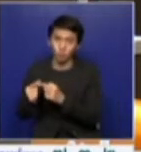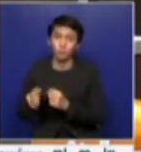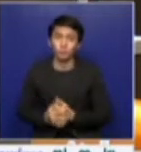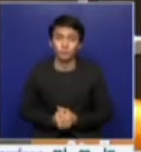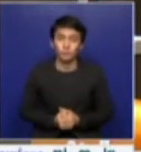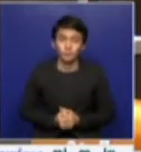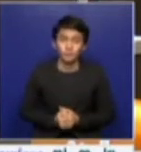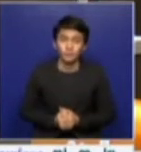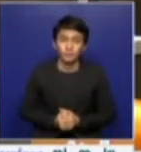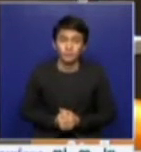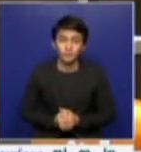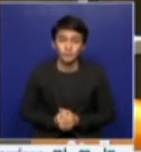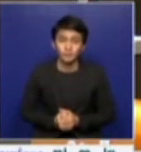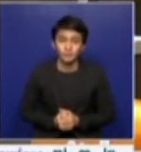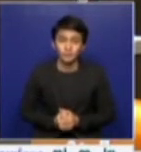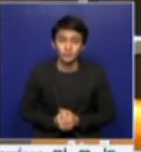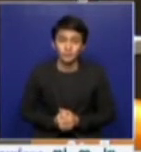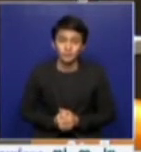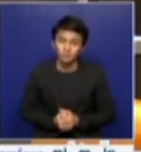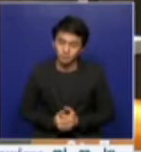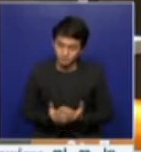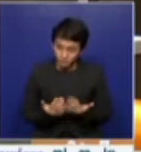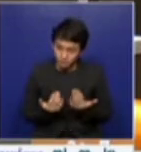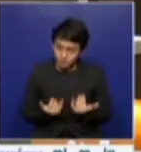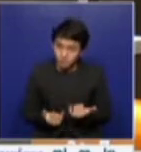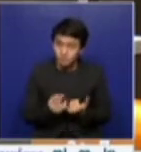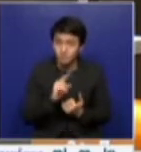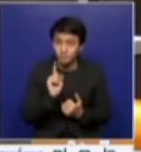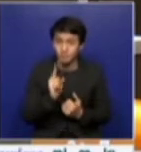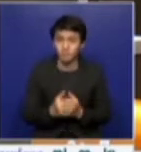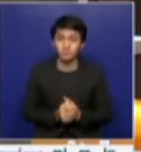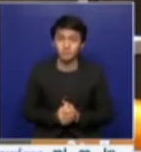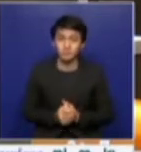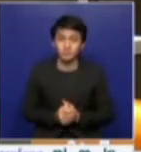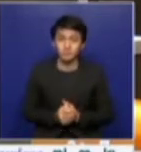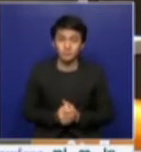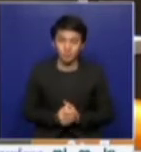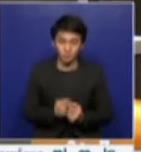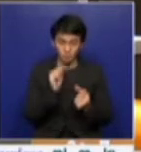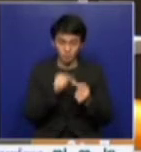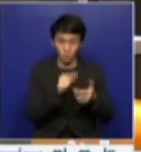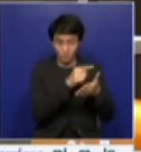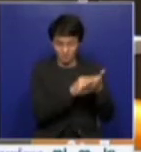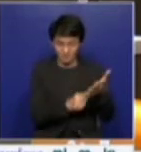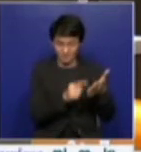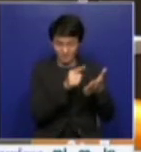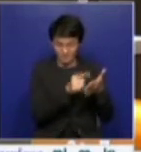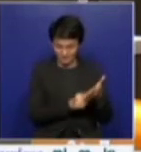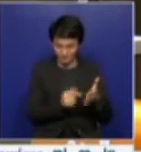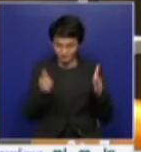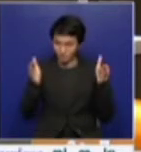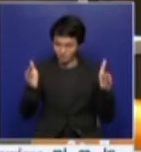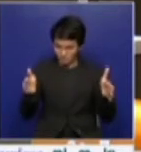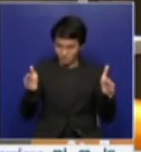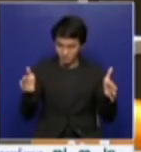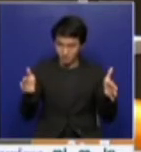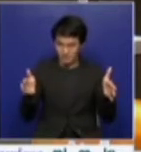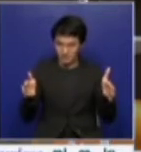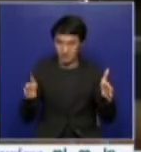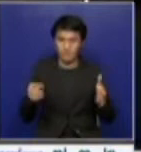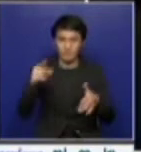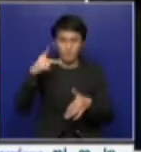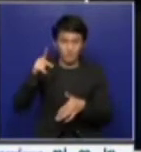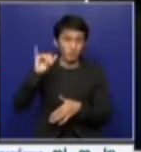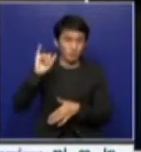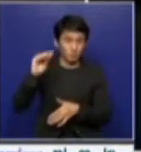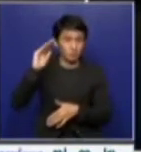ท่านประธานครับนอกจากนั้นแล้วในระหว่างการเลือกตั้งพลเอกประยุทธ์ได้ใช้